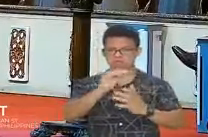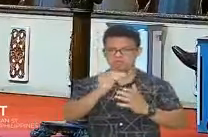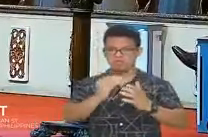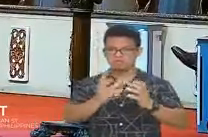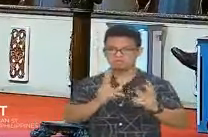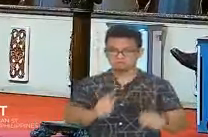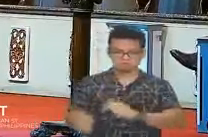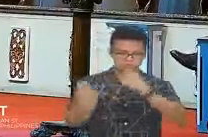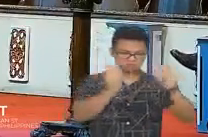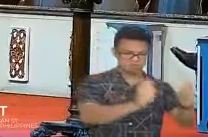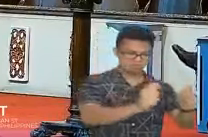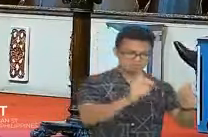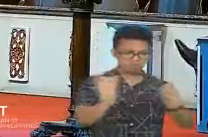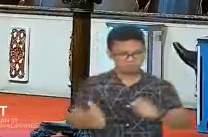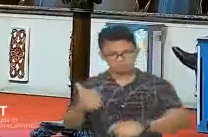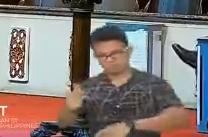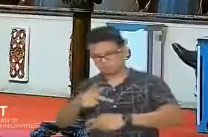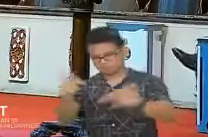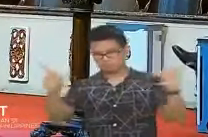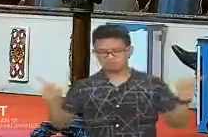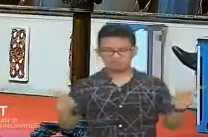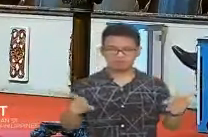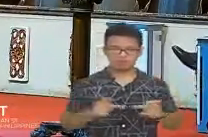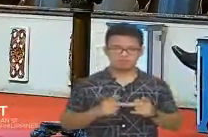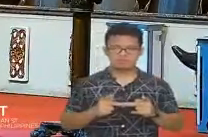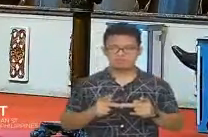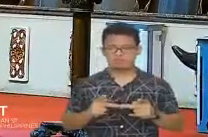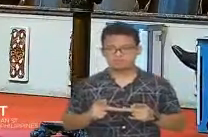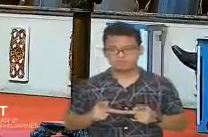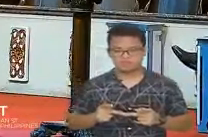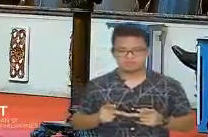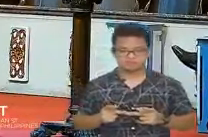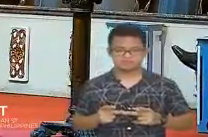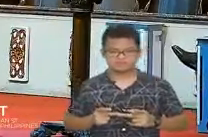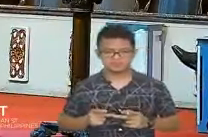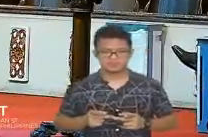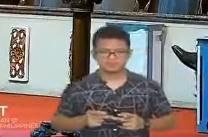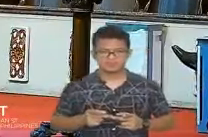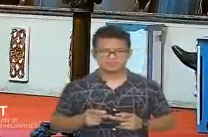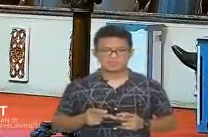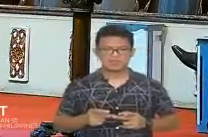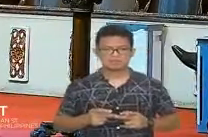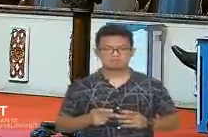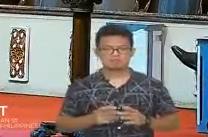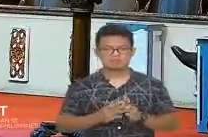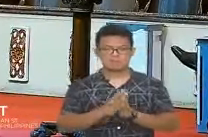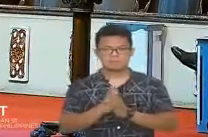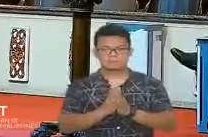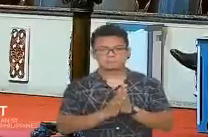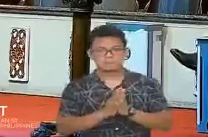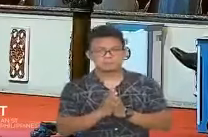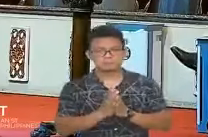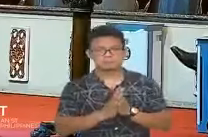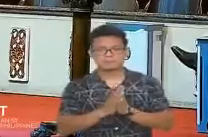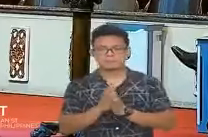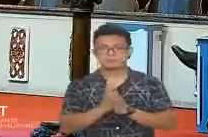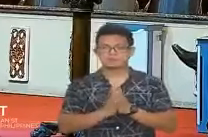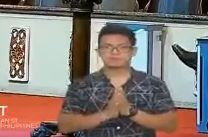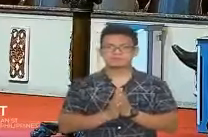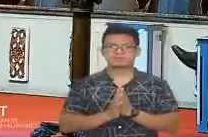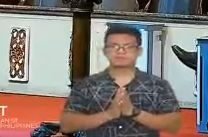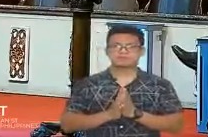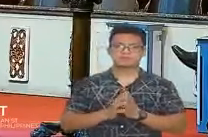Nabalhin kami diha sa Parian, sa ng fire department. Naadiha kay